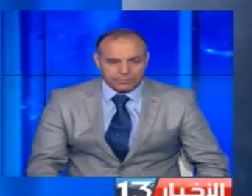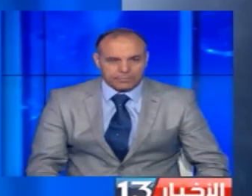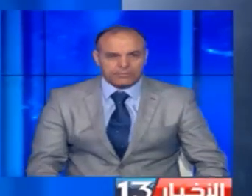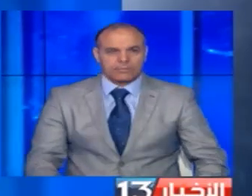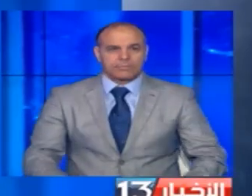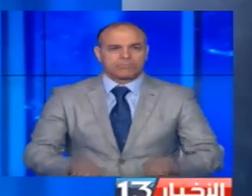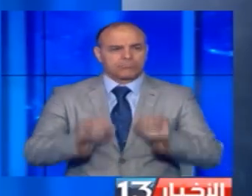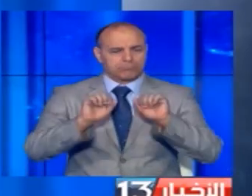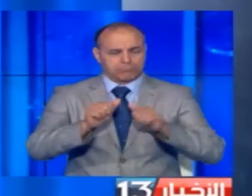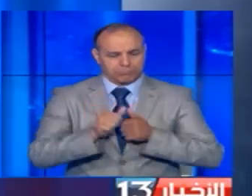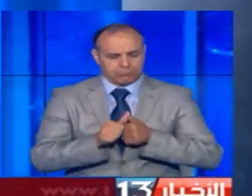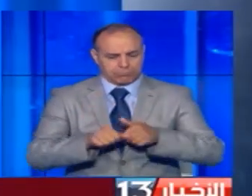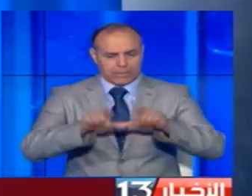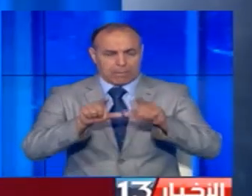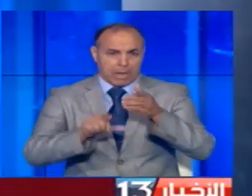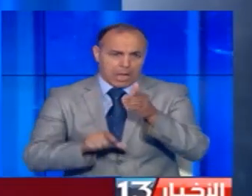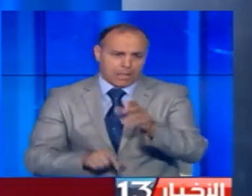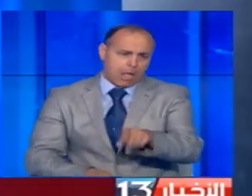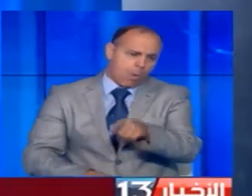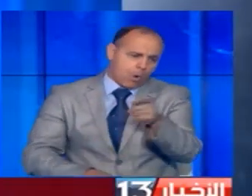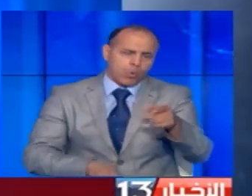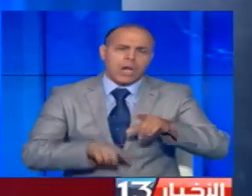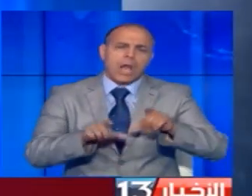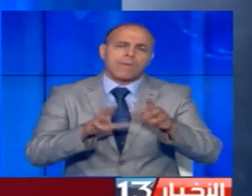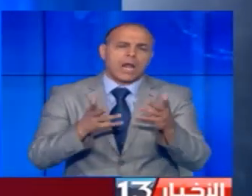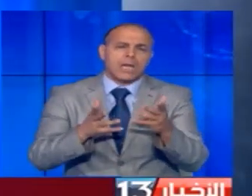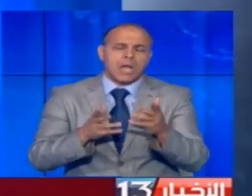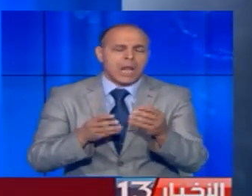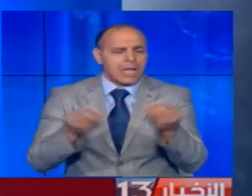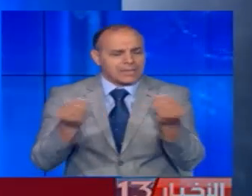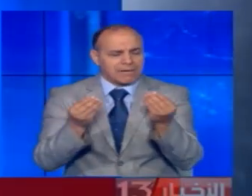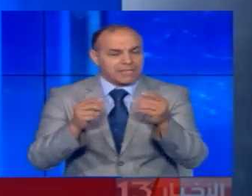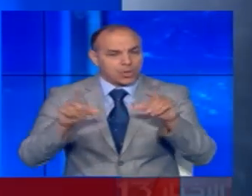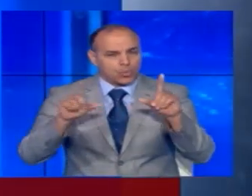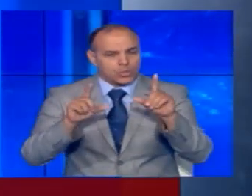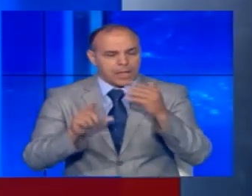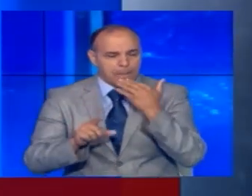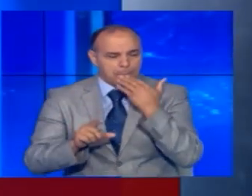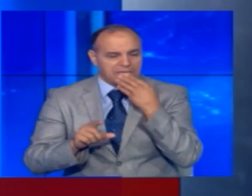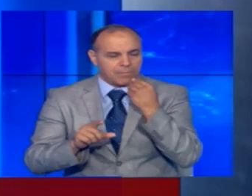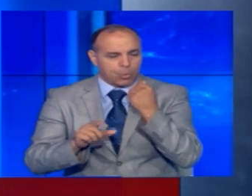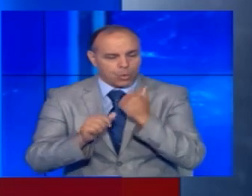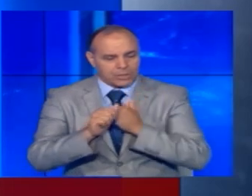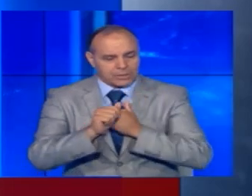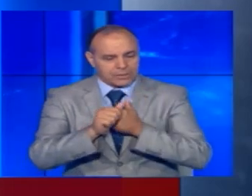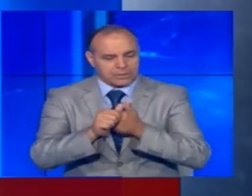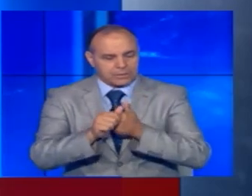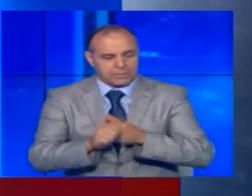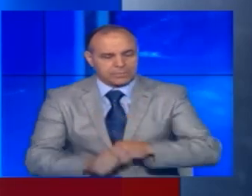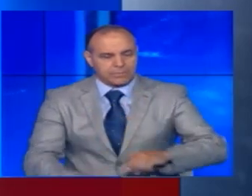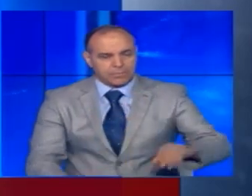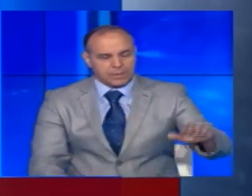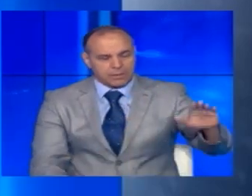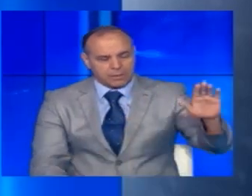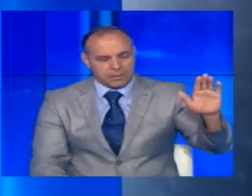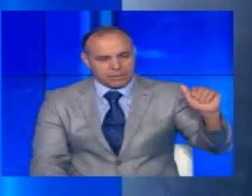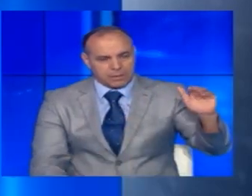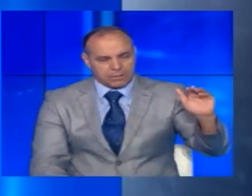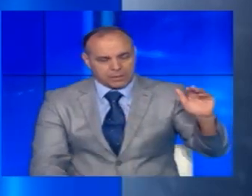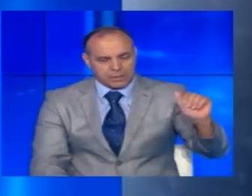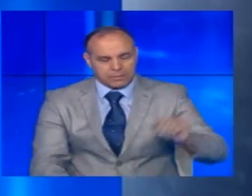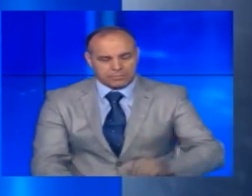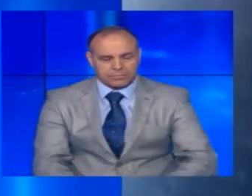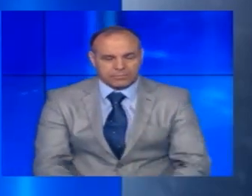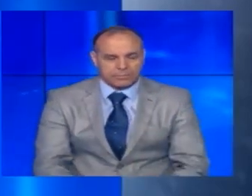ان نشير الى انه بامكانكم وتابع كل مساله وغيرها من الاخطار على كرسيه الجنسيات في نقطه ان اشكركم مشاهدينا